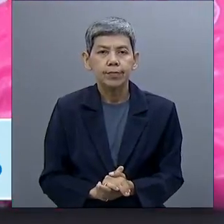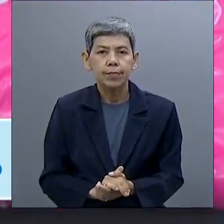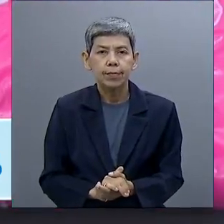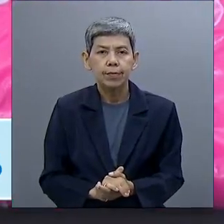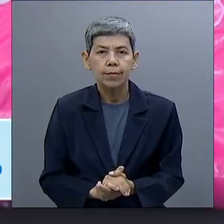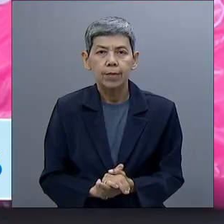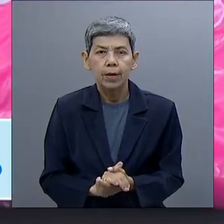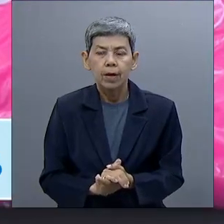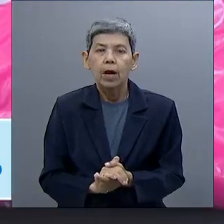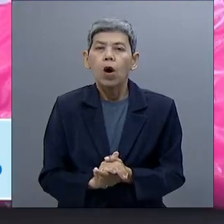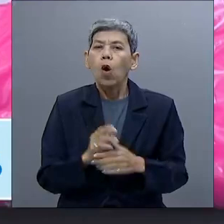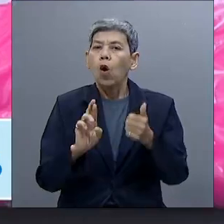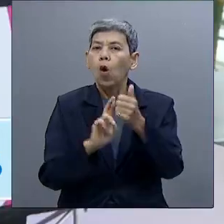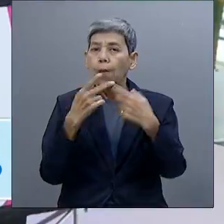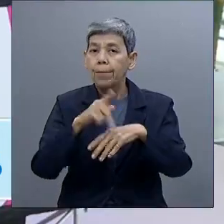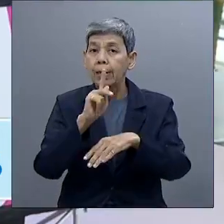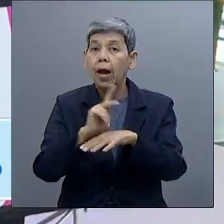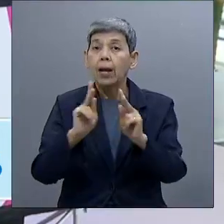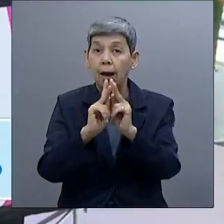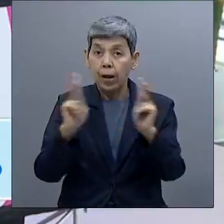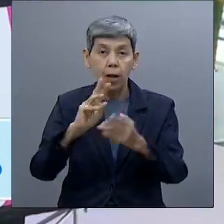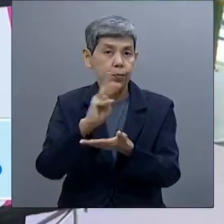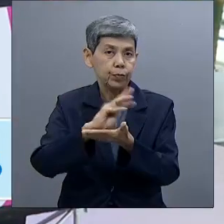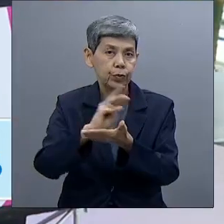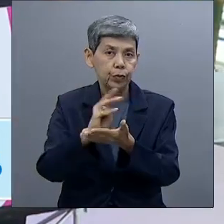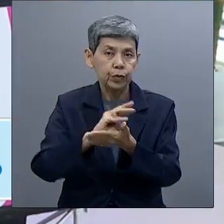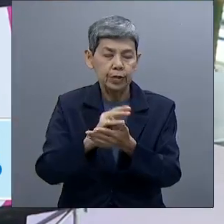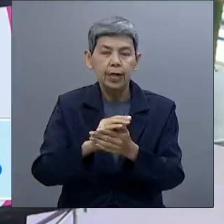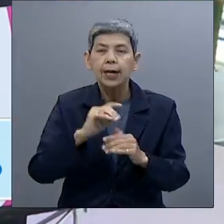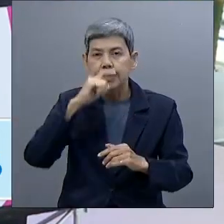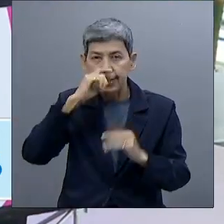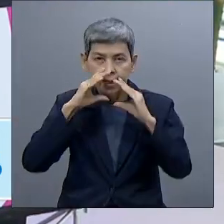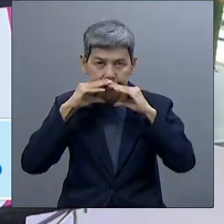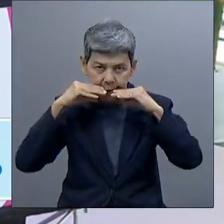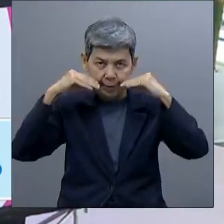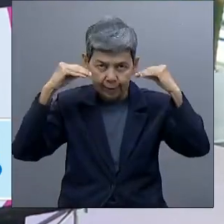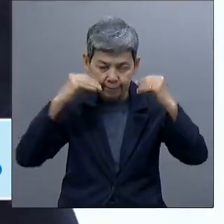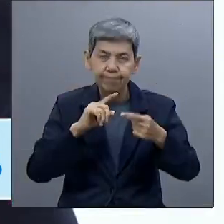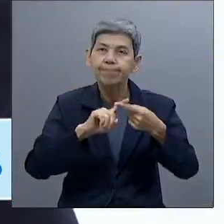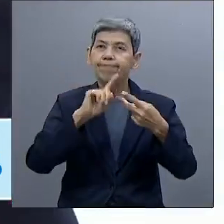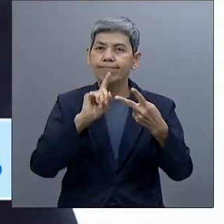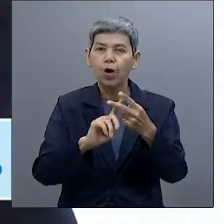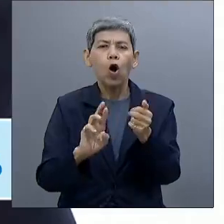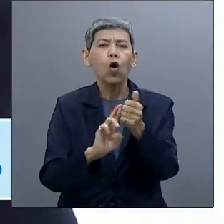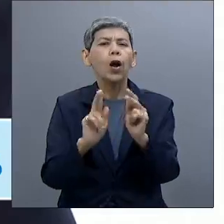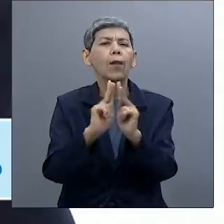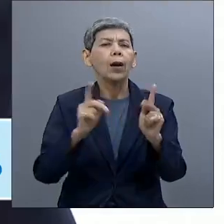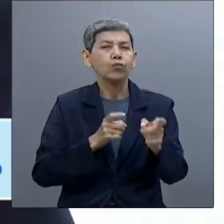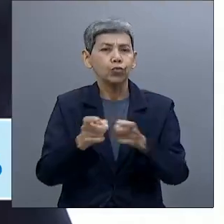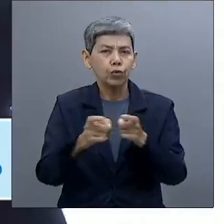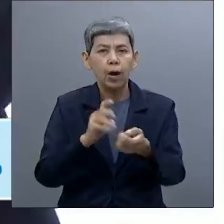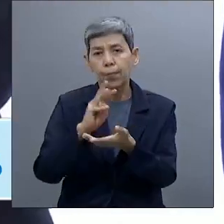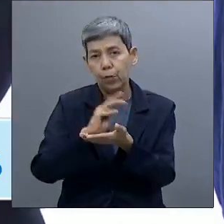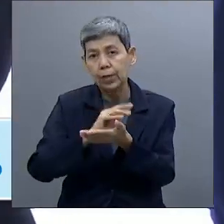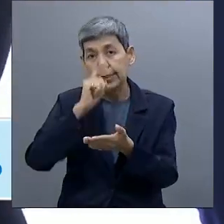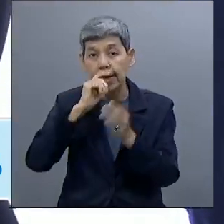ยรัตพันธ์ค่ะท่านเป็นรองประธานกรรมการมูลนิธิเมืองไทยยิ้มและคุณรัชดาพุ่มสุวรรณค่ะรองกรรมการผู้จัดการมูลนิธิ